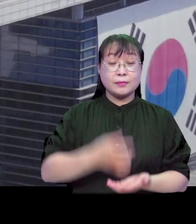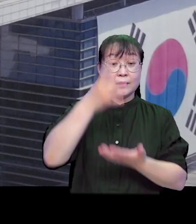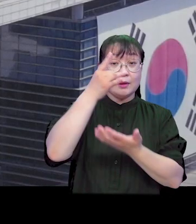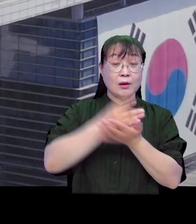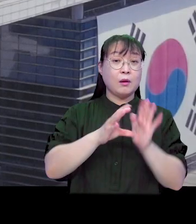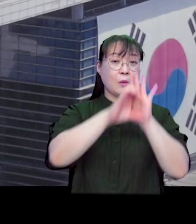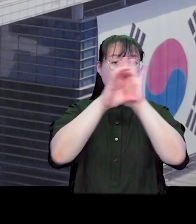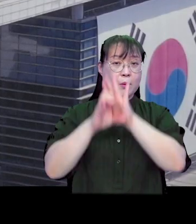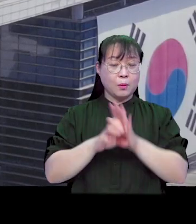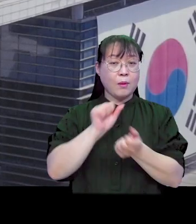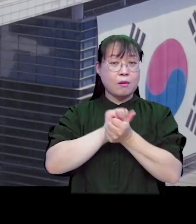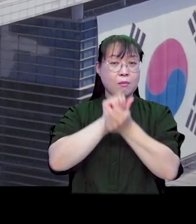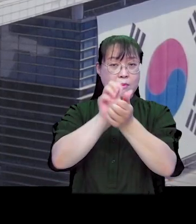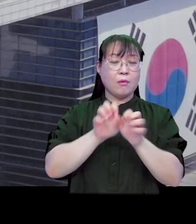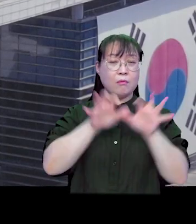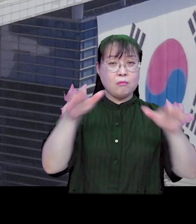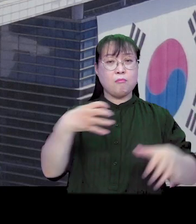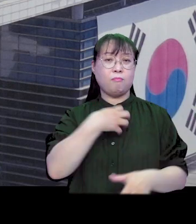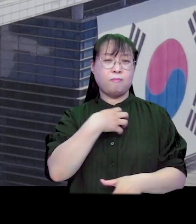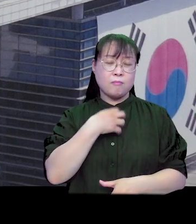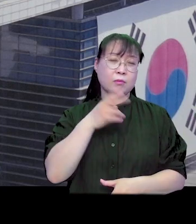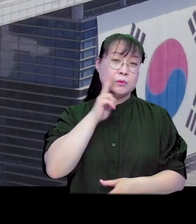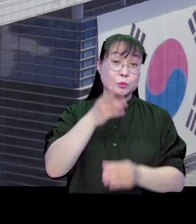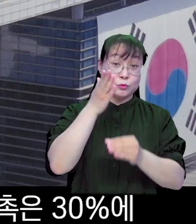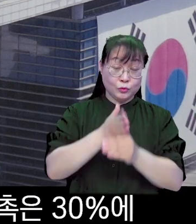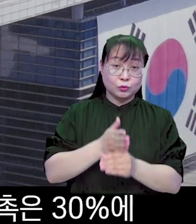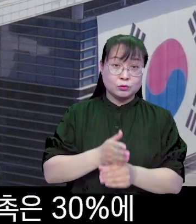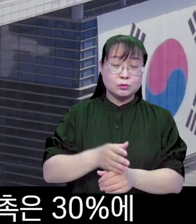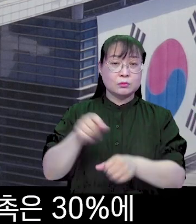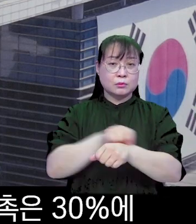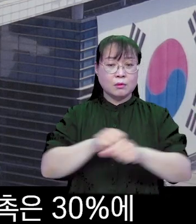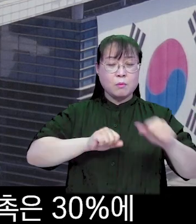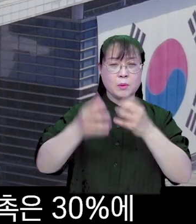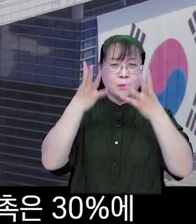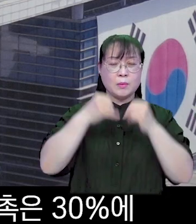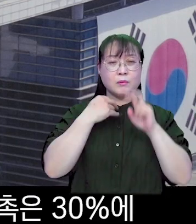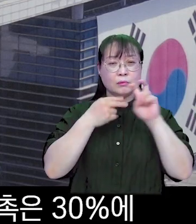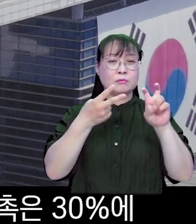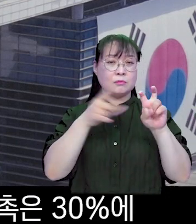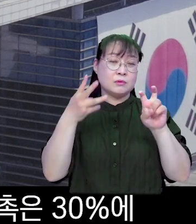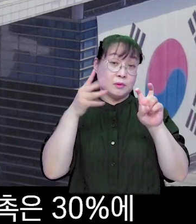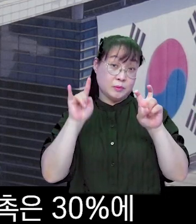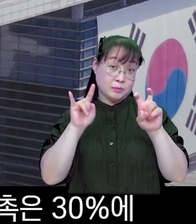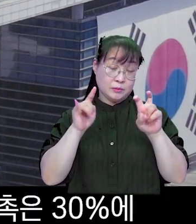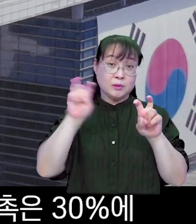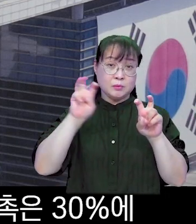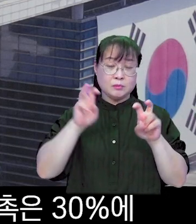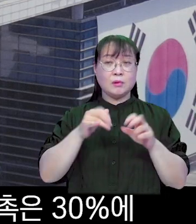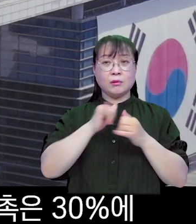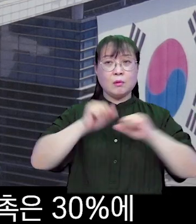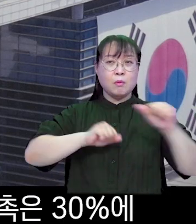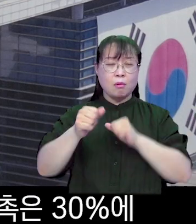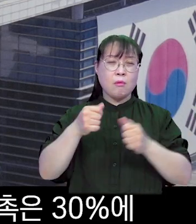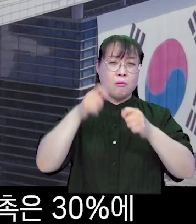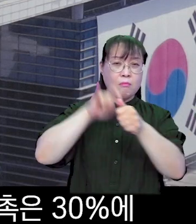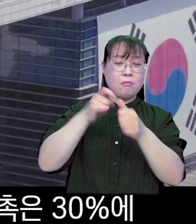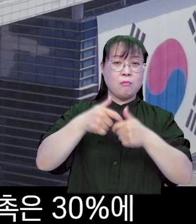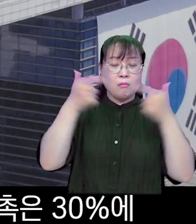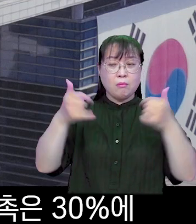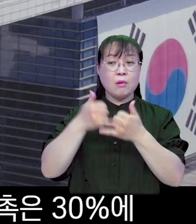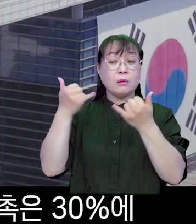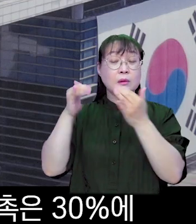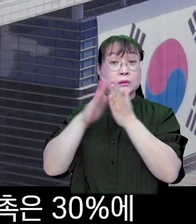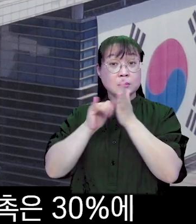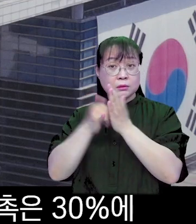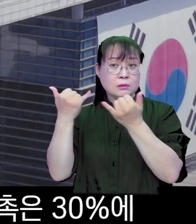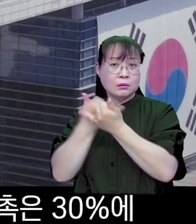천안시 코로나19 감염 확산 위험이 높아지고 있습니다. 특히 활동량이 많은 20, 30대 젊은 층의 확진율이 높고 지인과